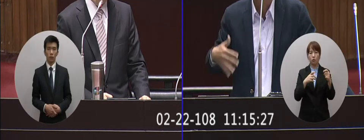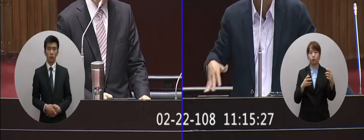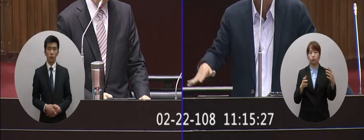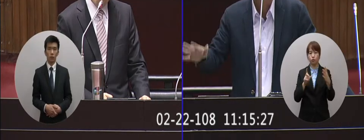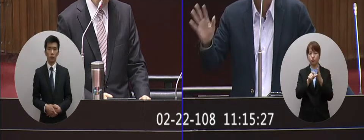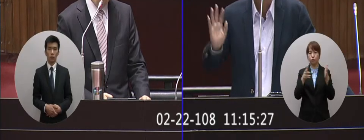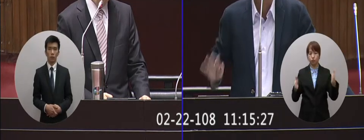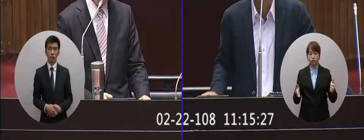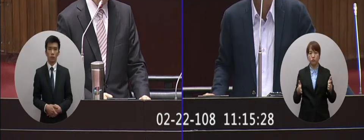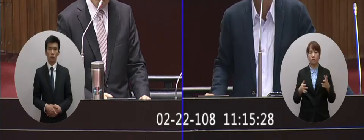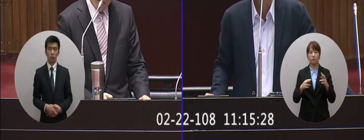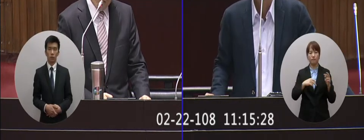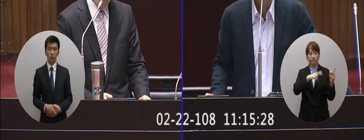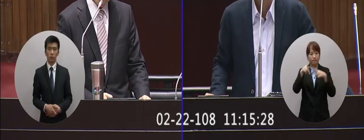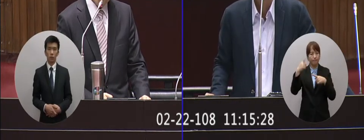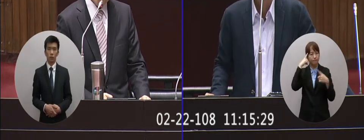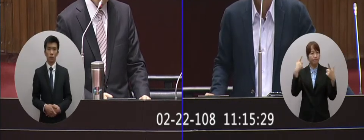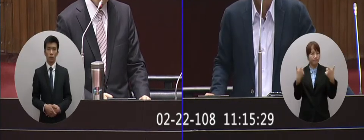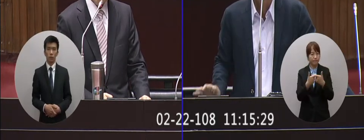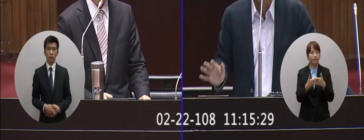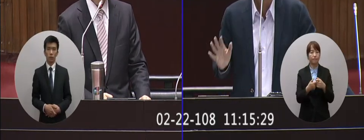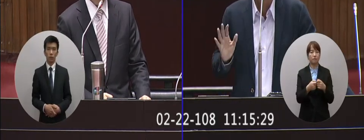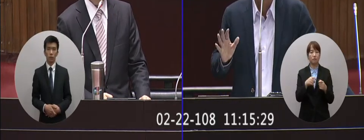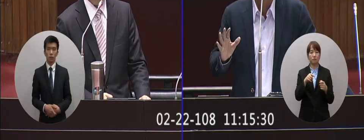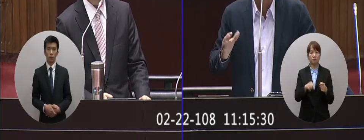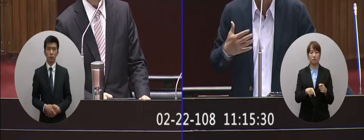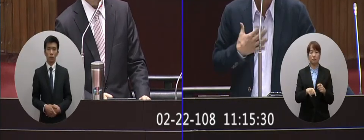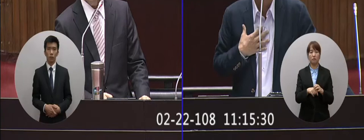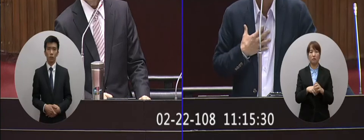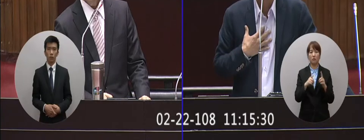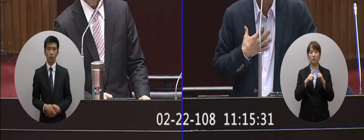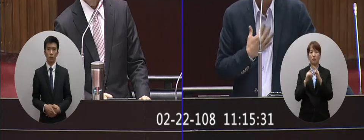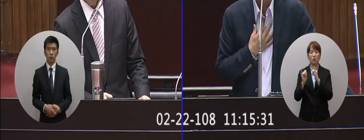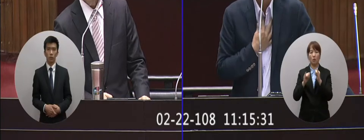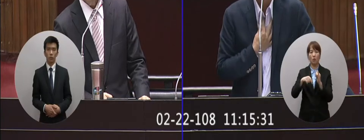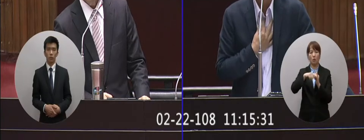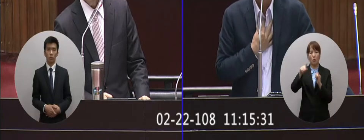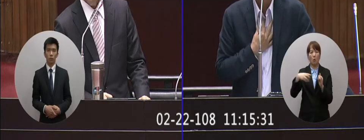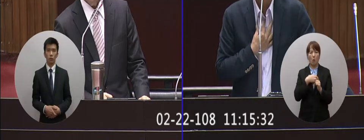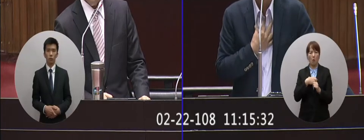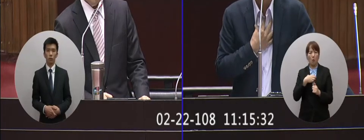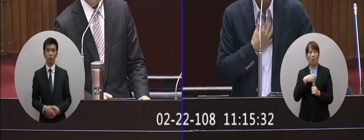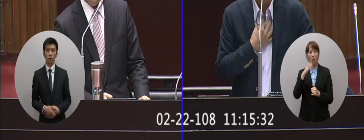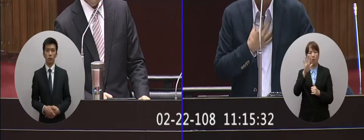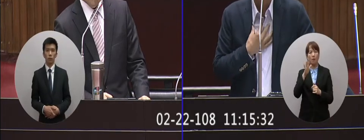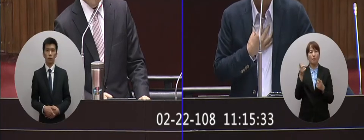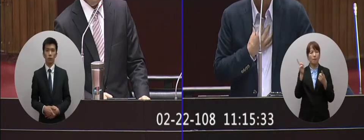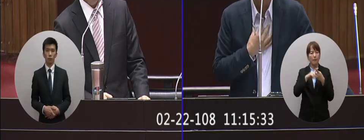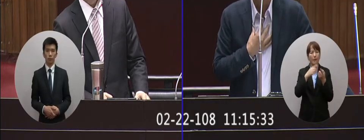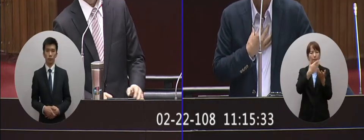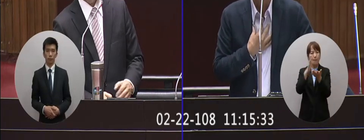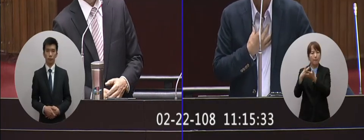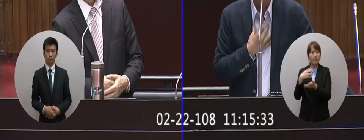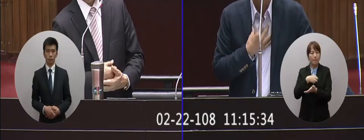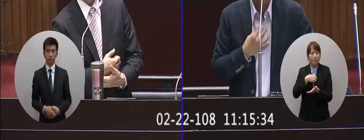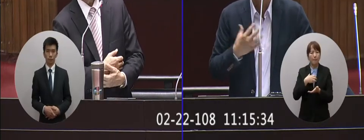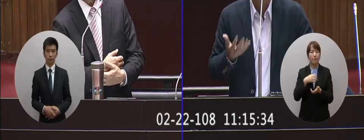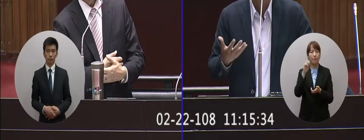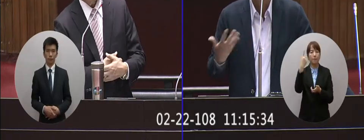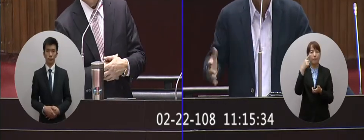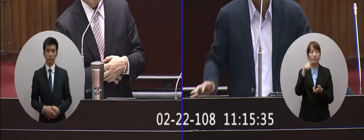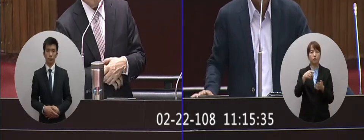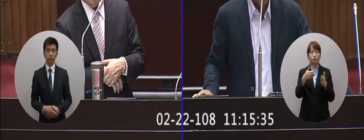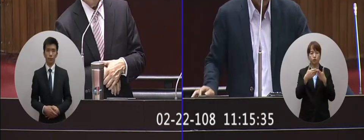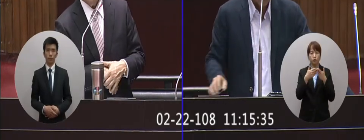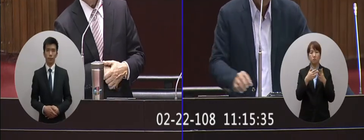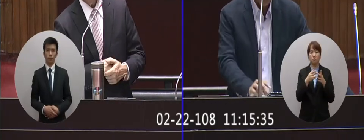段时间内赶快来做调整，因为这个部分人民有怨，那怎么去解除民怨？我想这个部分我们要